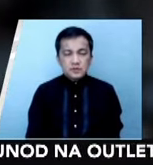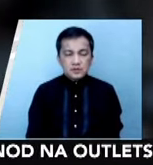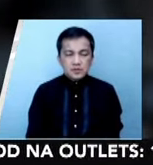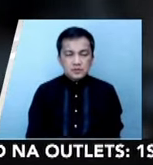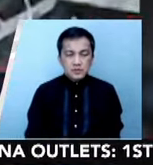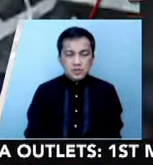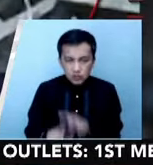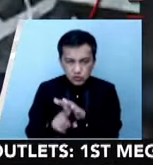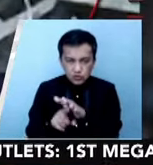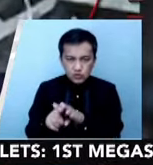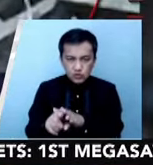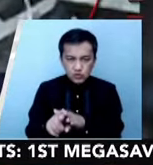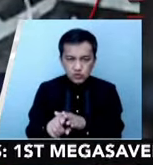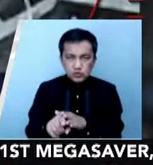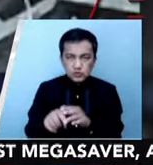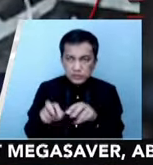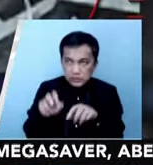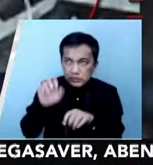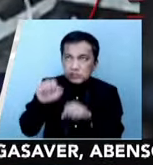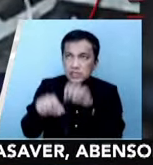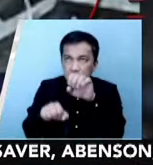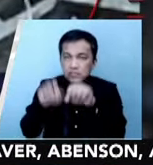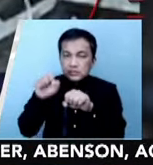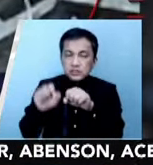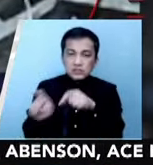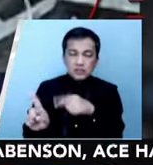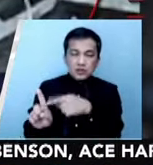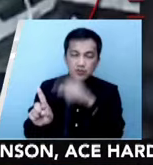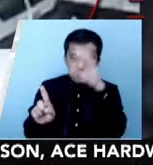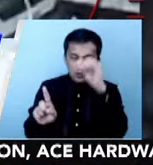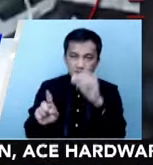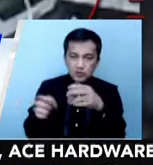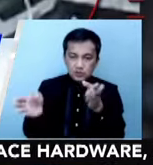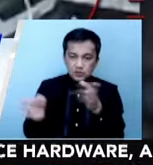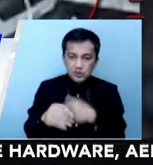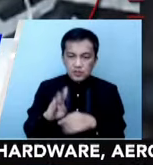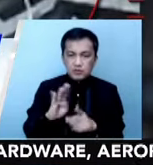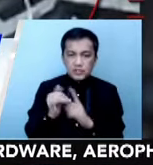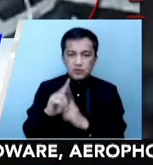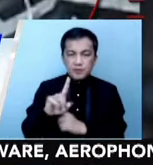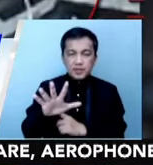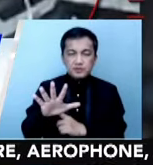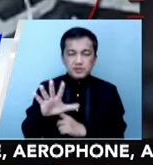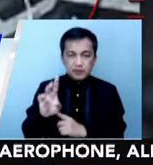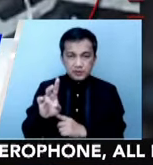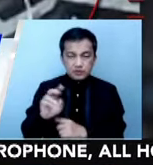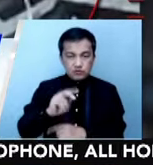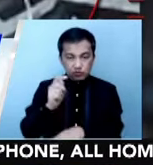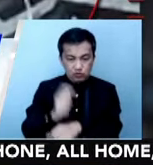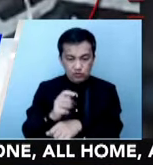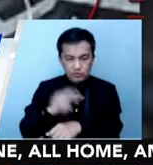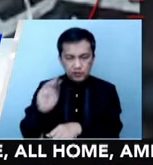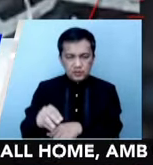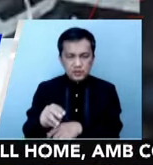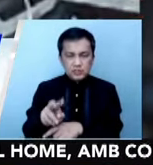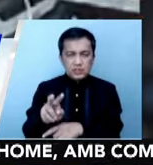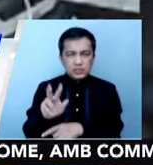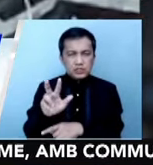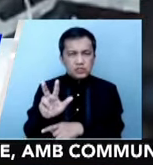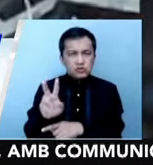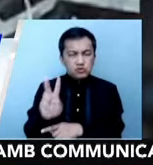Dahan-dahang inaakyat ng isang lalaki ang kwartong ito sa barangay 157 sa Tondo, Maynila. Pasado alas 6 sa madaling araw